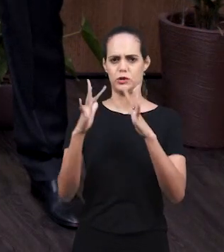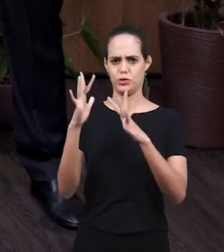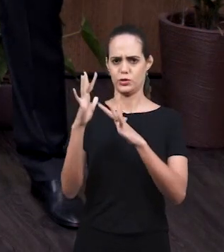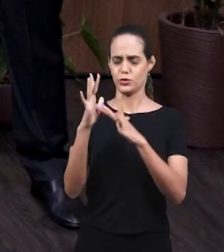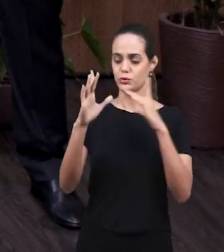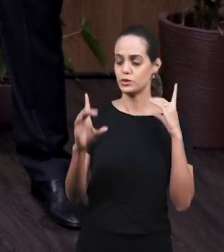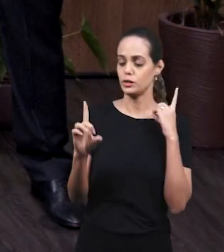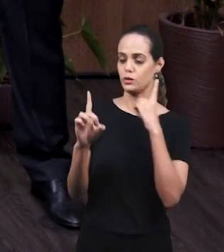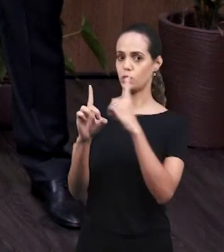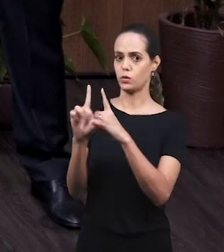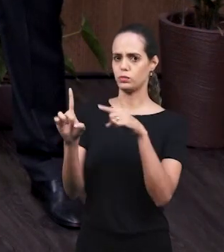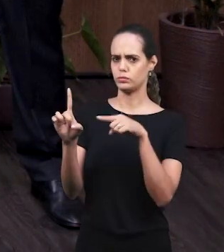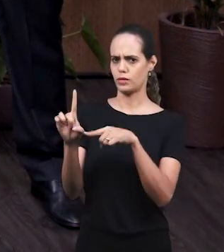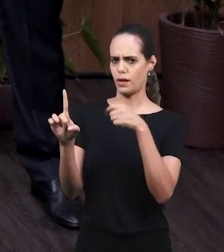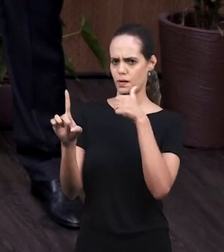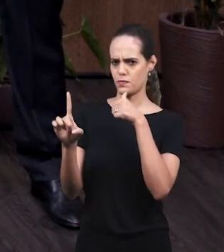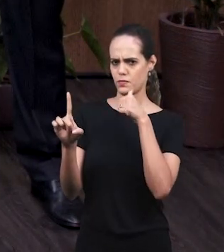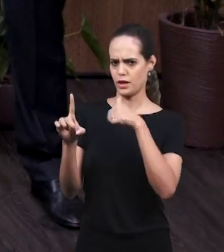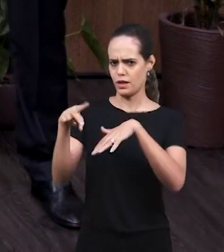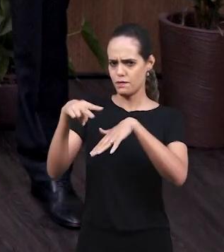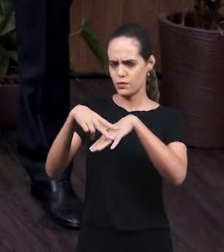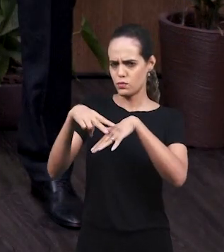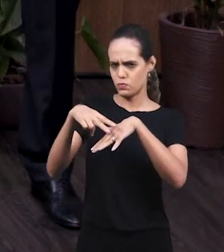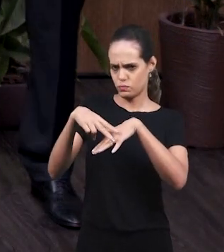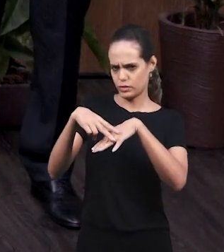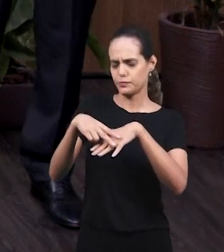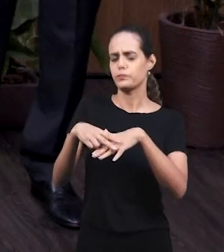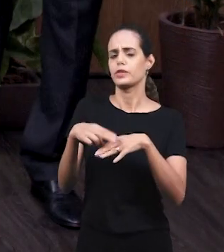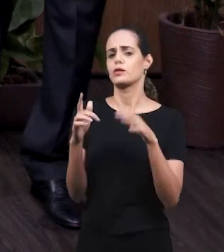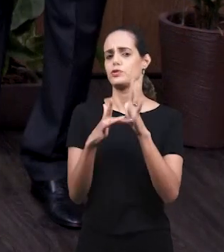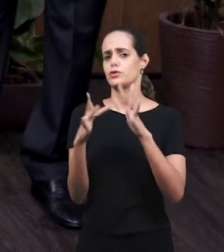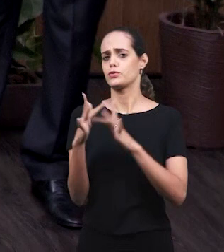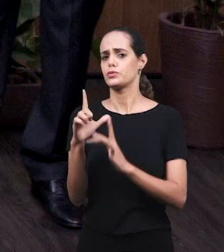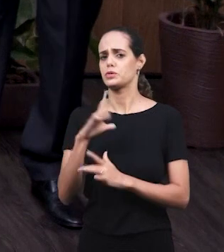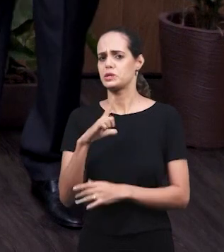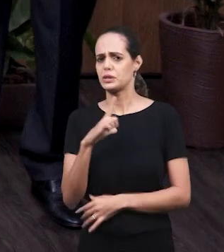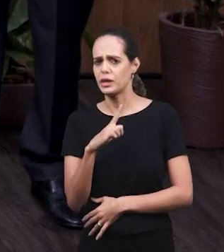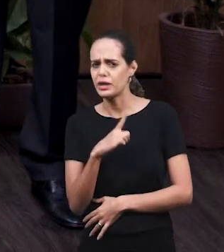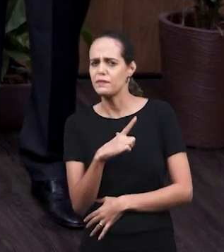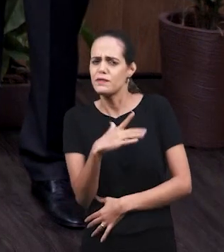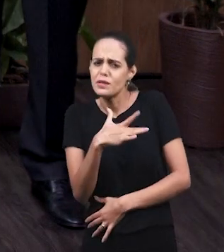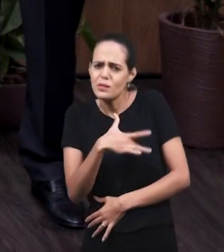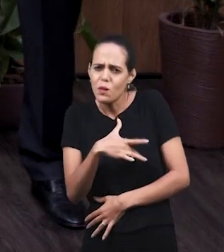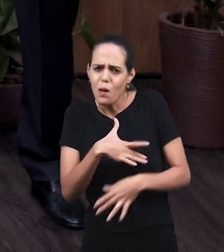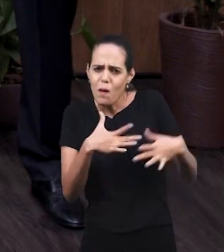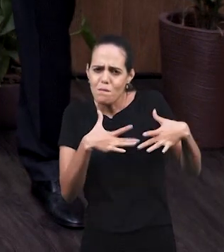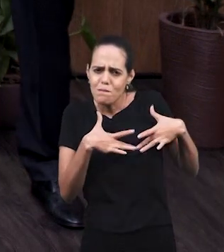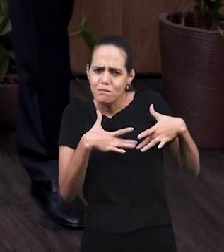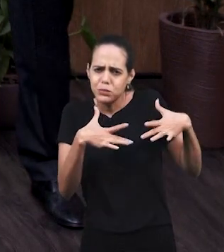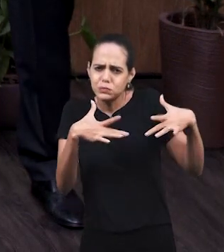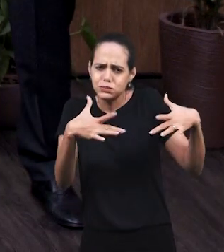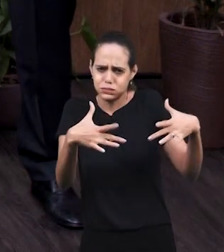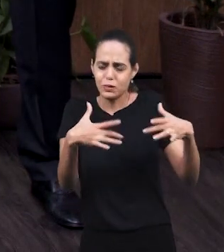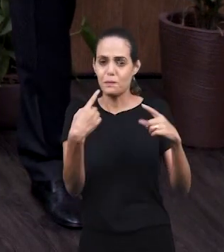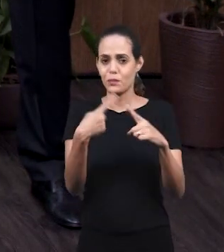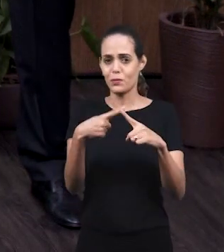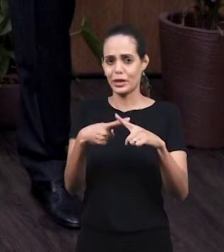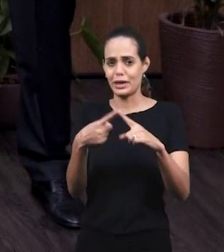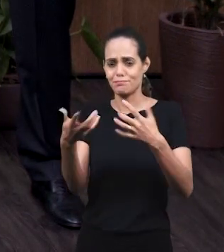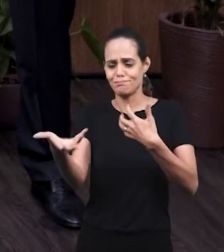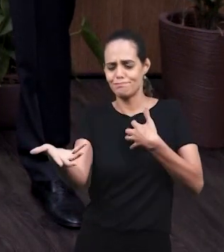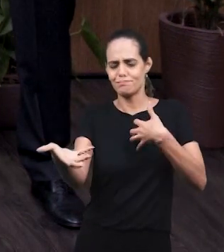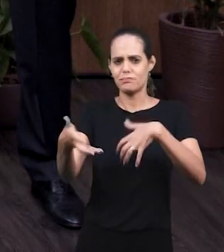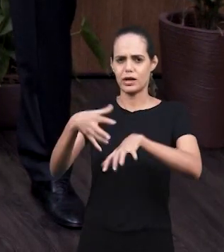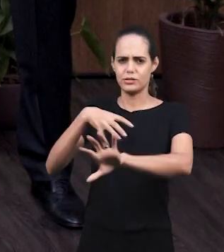Jésus rencontre cette veuve, le Seigneur Jésus a eu la compassion d'elle. C'est quoi la compassion? La compassion, c'est de sentir la douleur